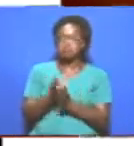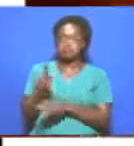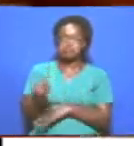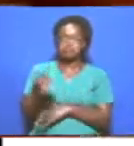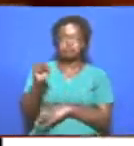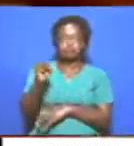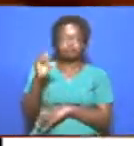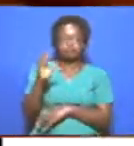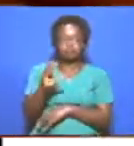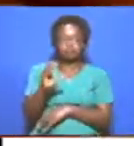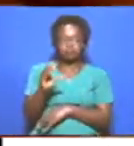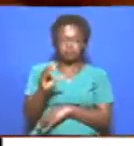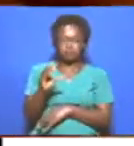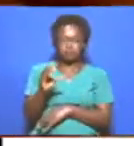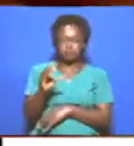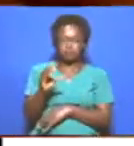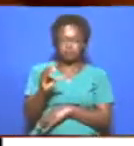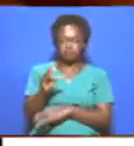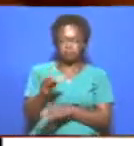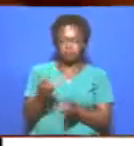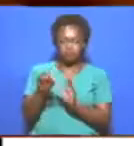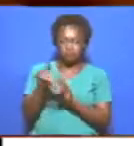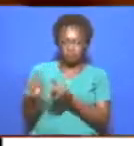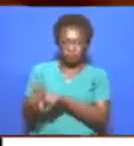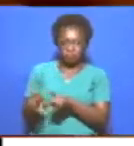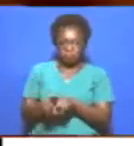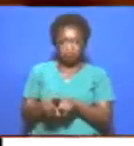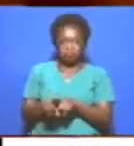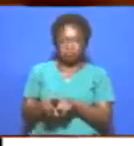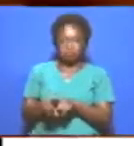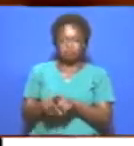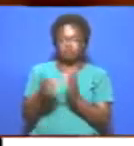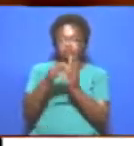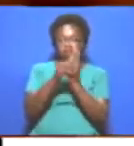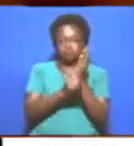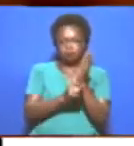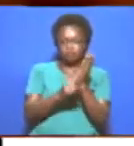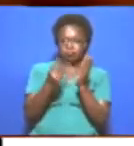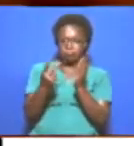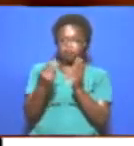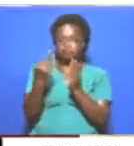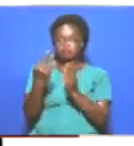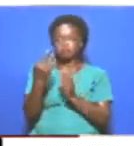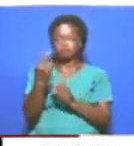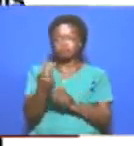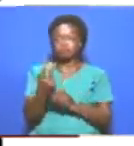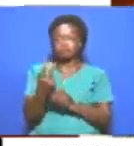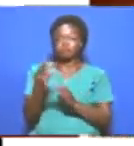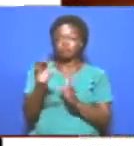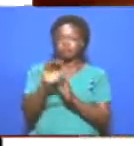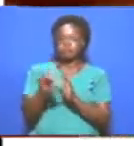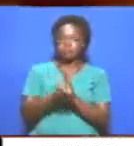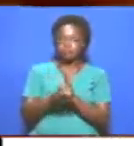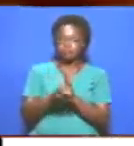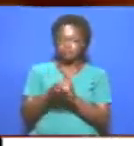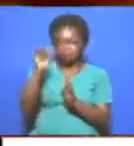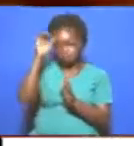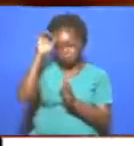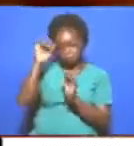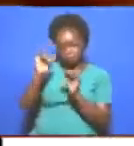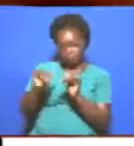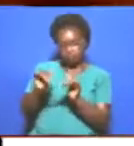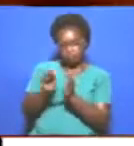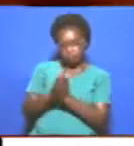umma PSC kuambatana na kifungu cha 234 cha katiba. Maoni hayo yalidumishwa na Jaji Monica